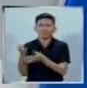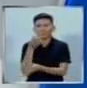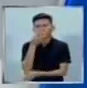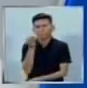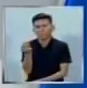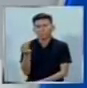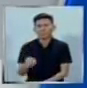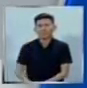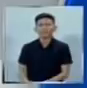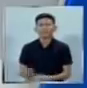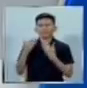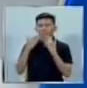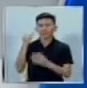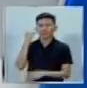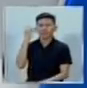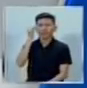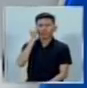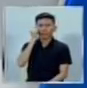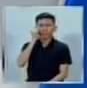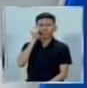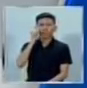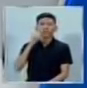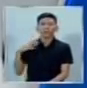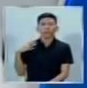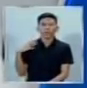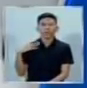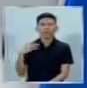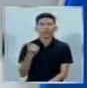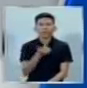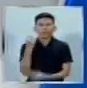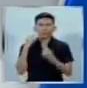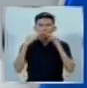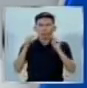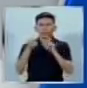maraming salamat sa iyo, James Agustin. Antabayan na lang namin yung ibang update mula sa iyo dyan sa Quezon City.